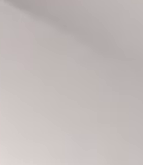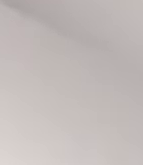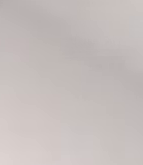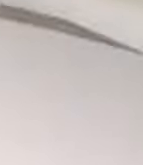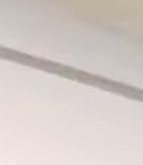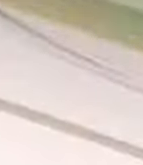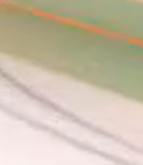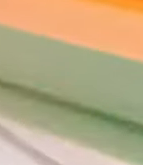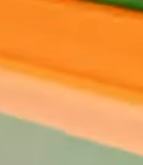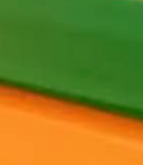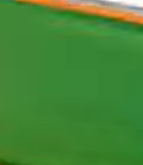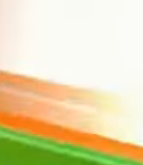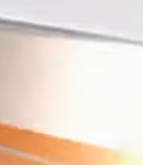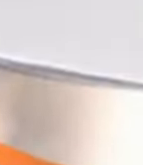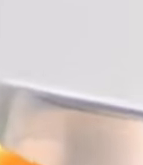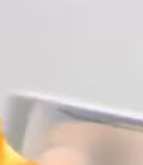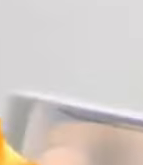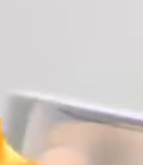Kisii.